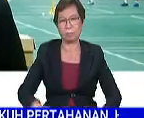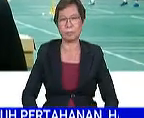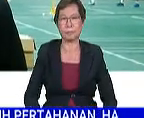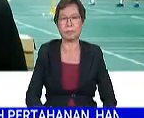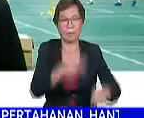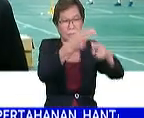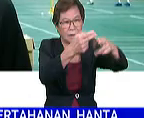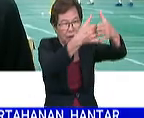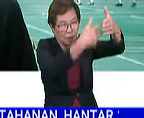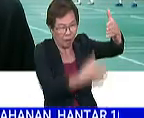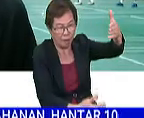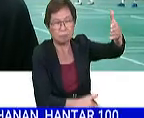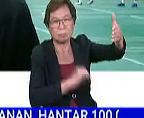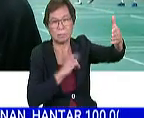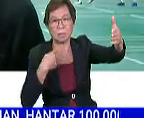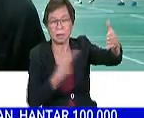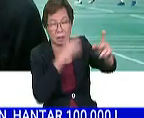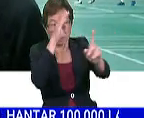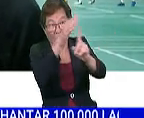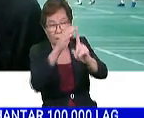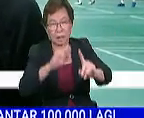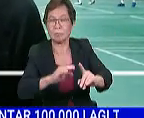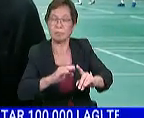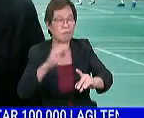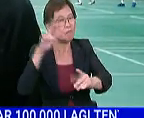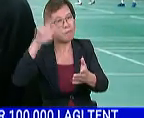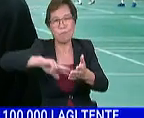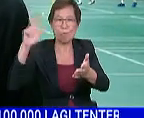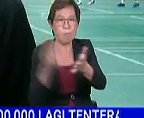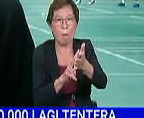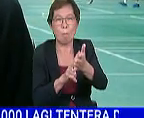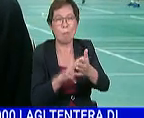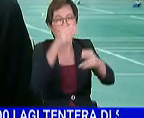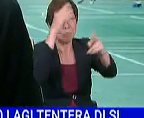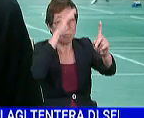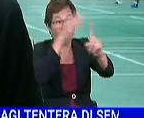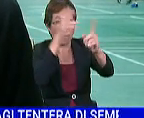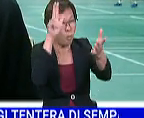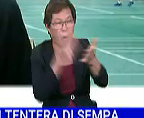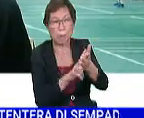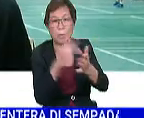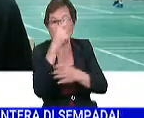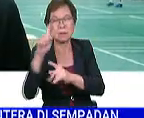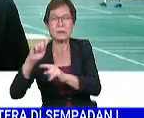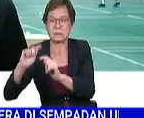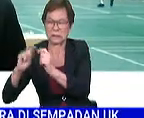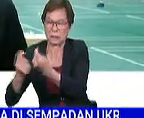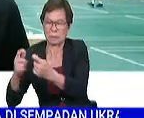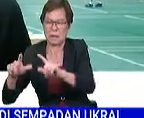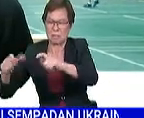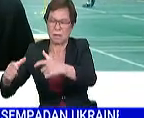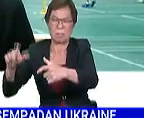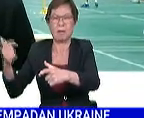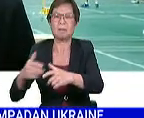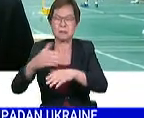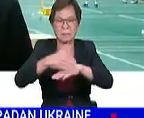think at Le tet be final lah Yes because considering the other teams They just send the second